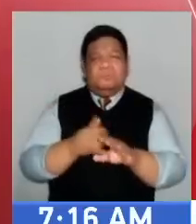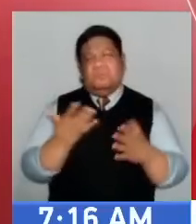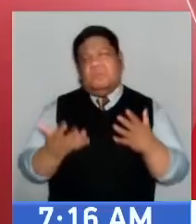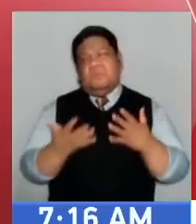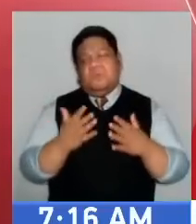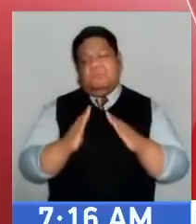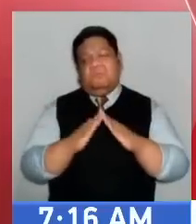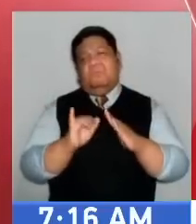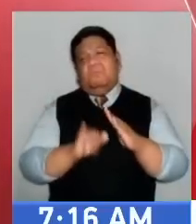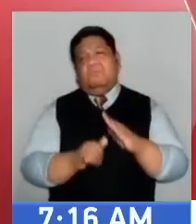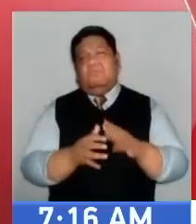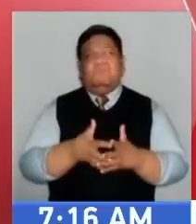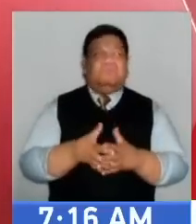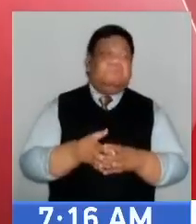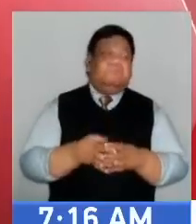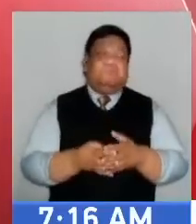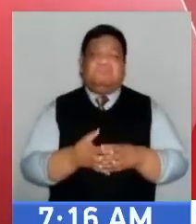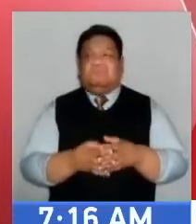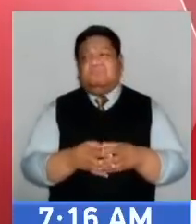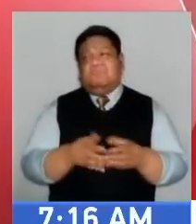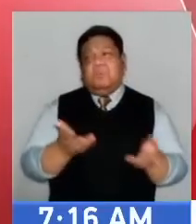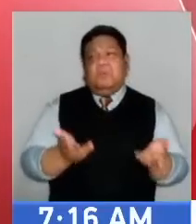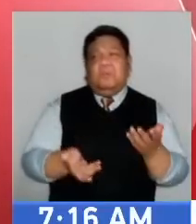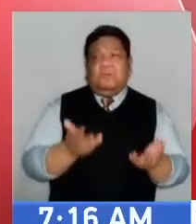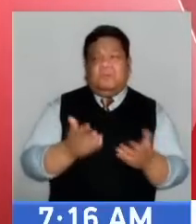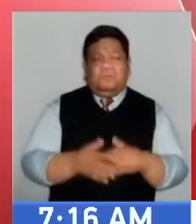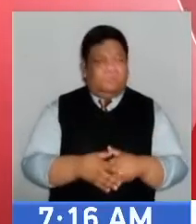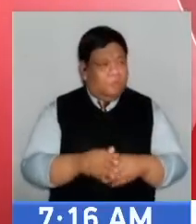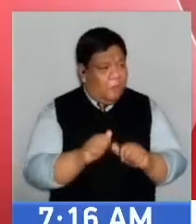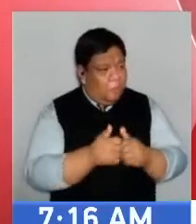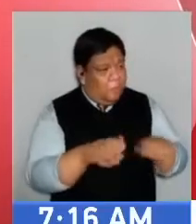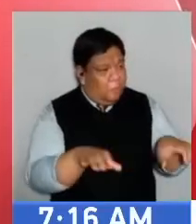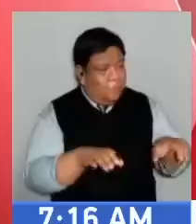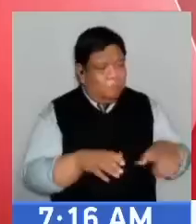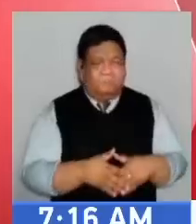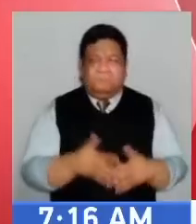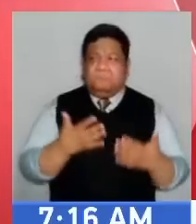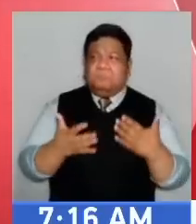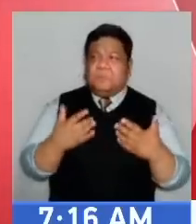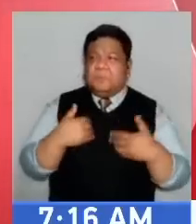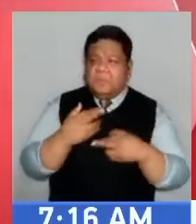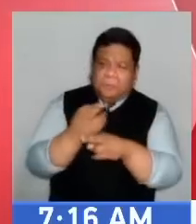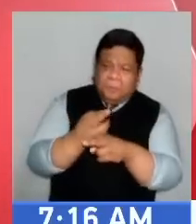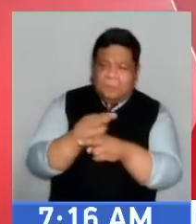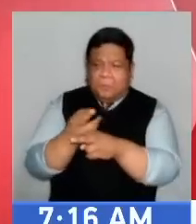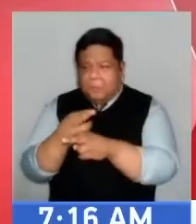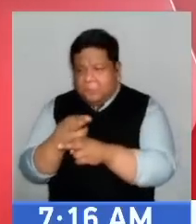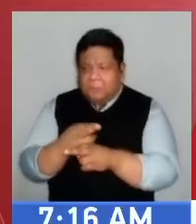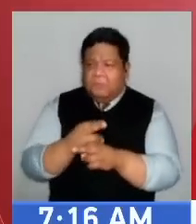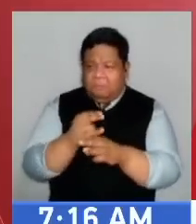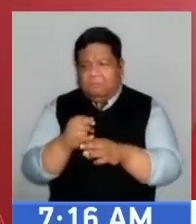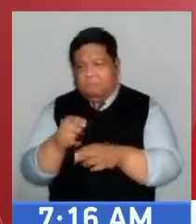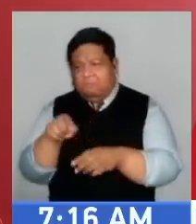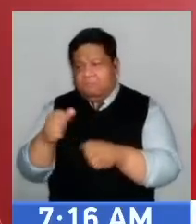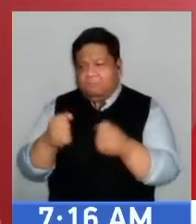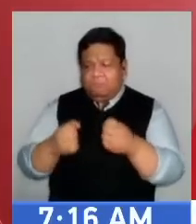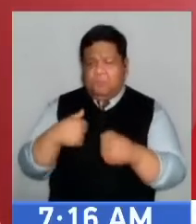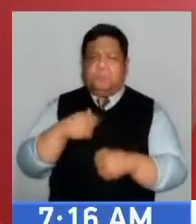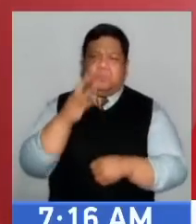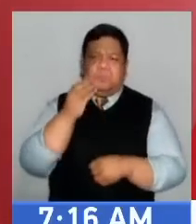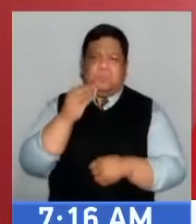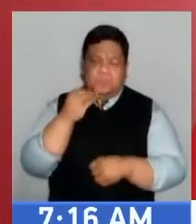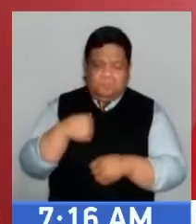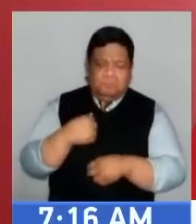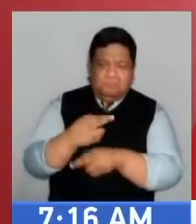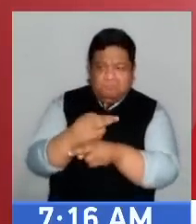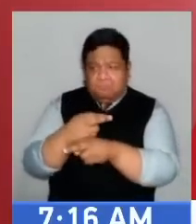siguro. Ano ang alternatibong hanap buhay ninyo? Magmi-mekaniko na lang po ako. Kasi mekaniko naman po ako. Kaya lang, sa